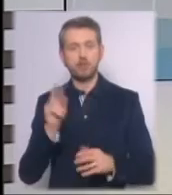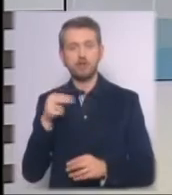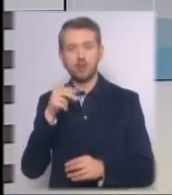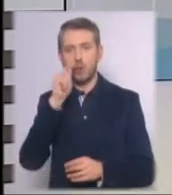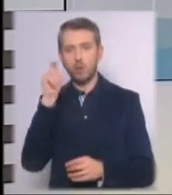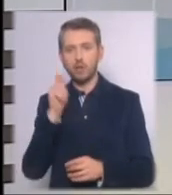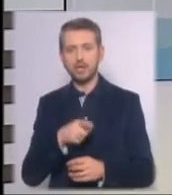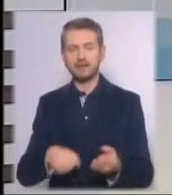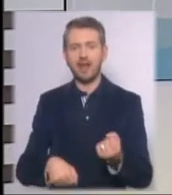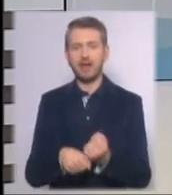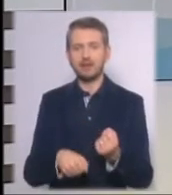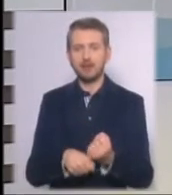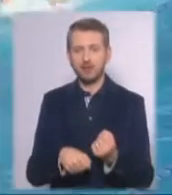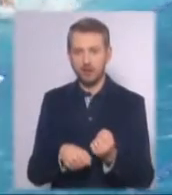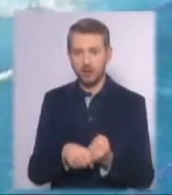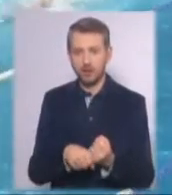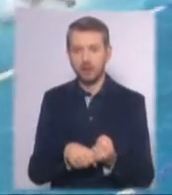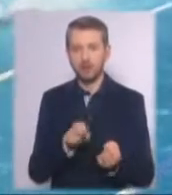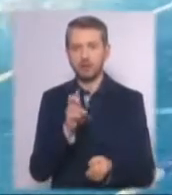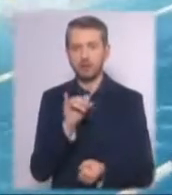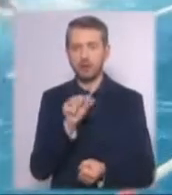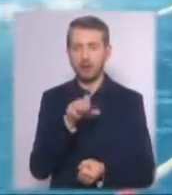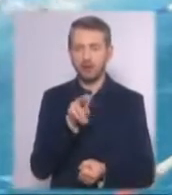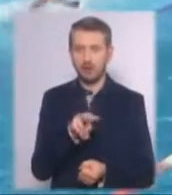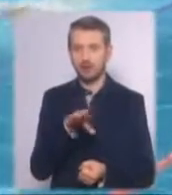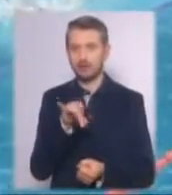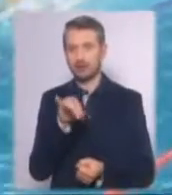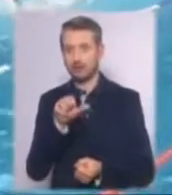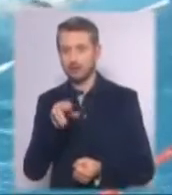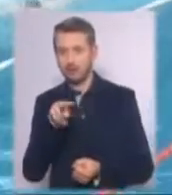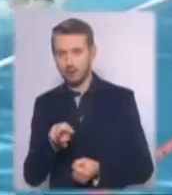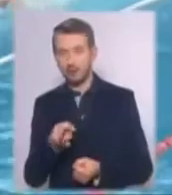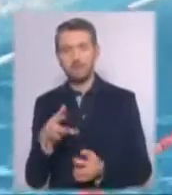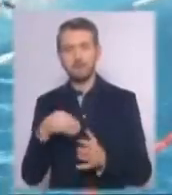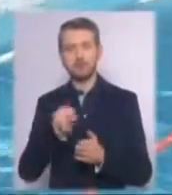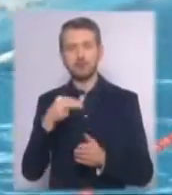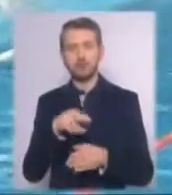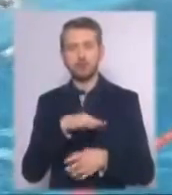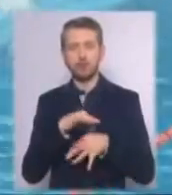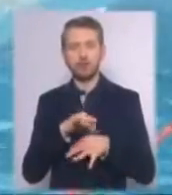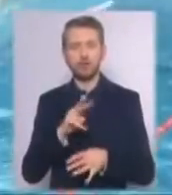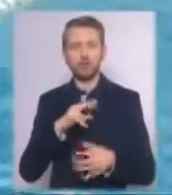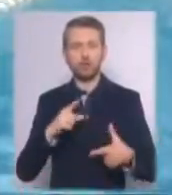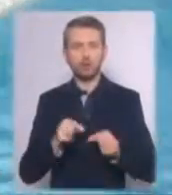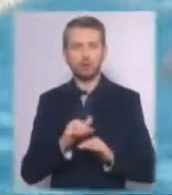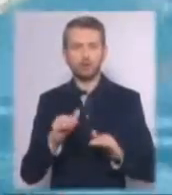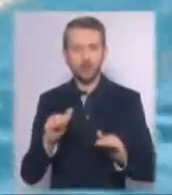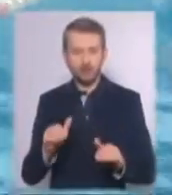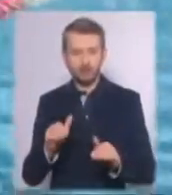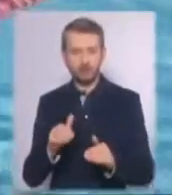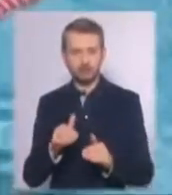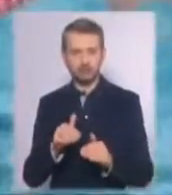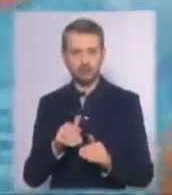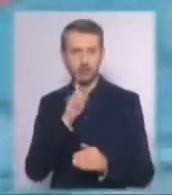України з естафет «Біатл-Тріатл». У межах чемпіонату було проведено другий тур дитячої української ліги «Біатл-Тріатлу».